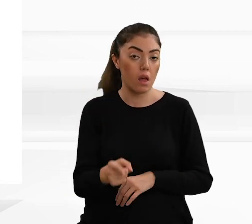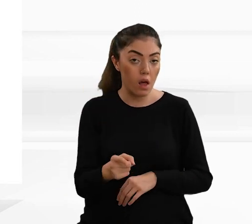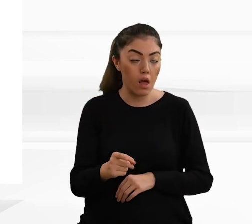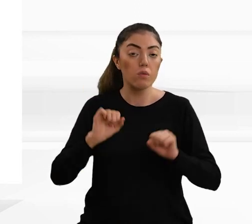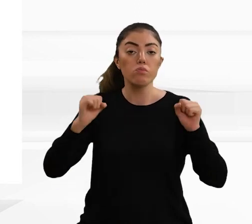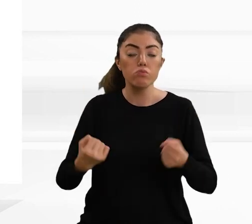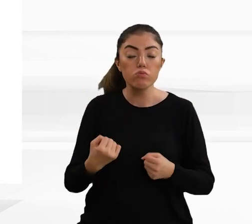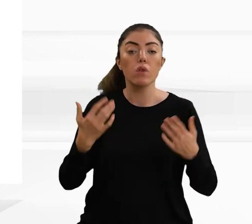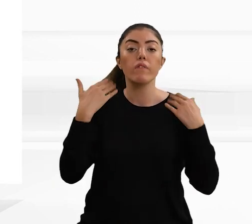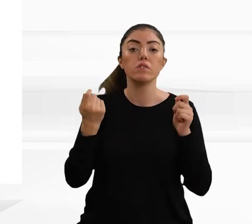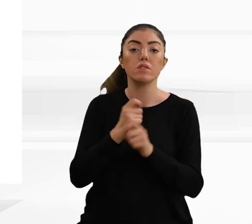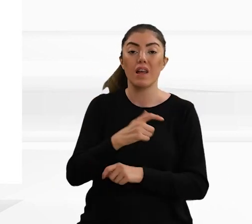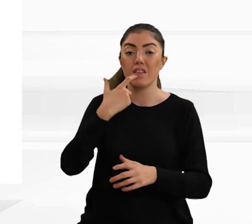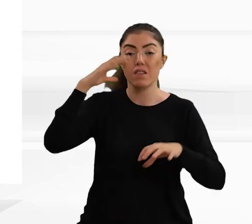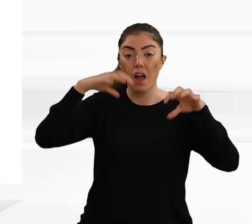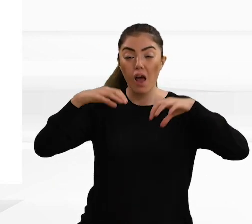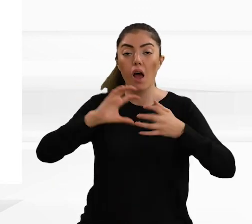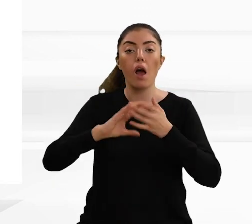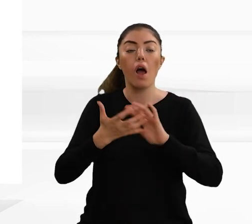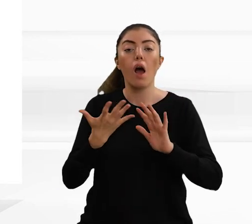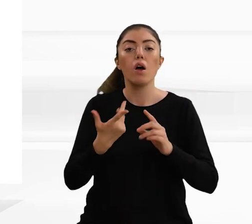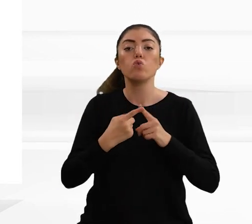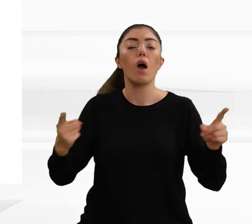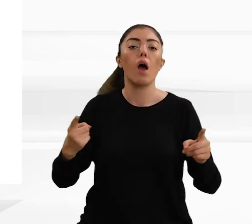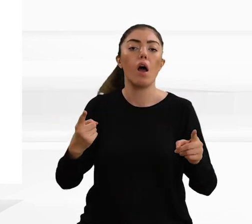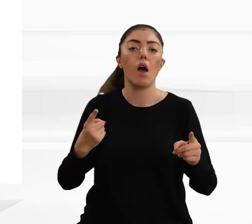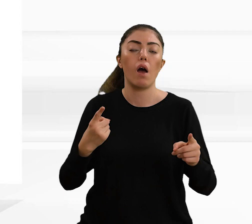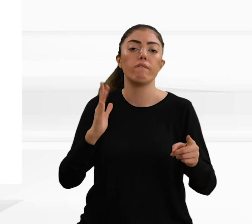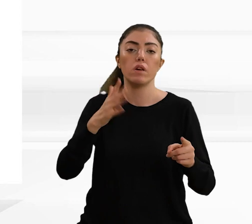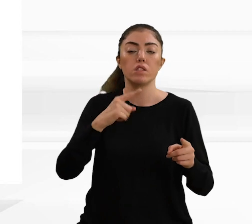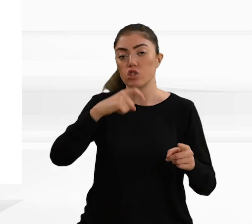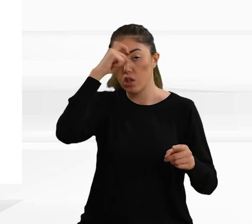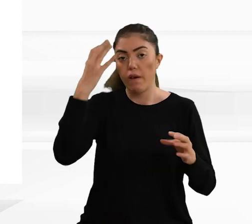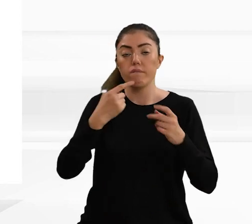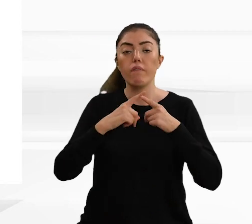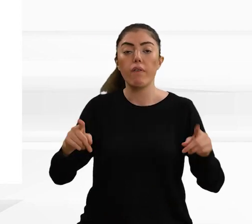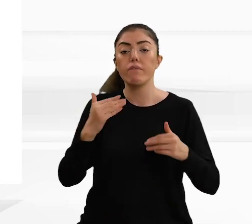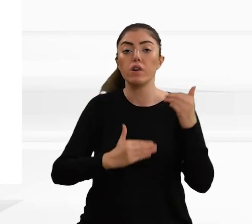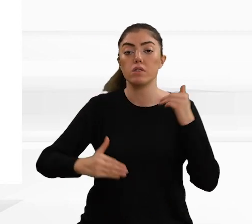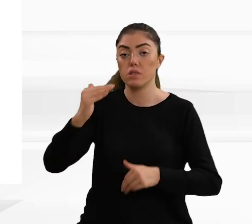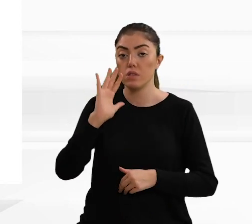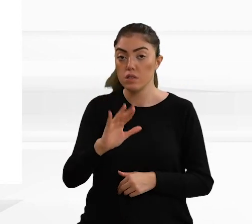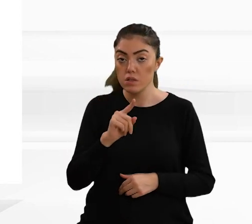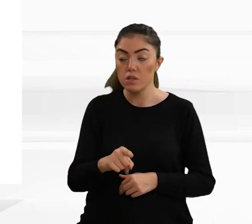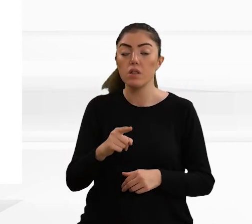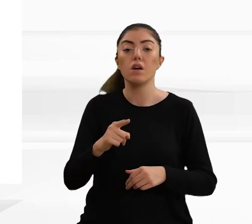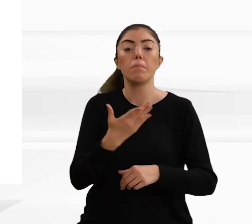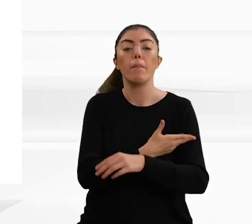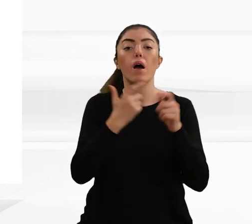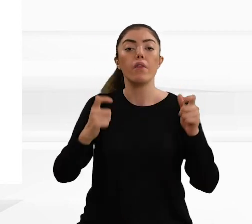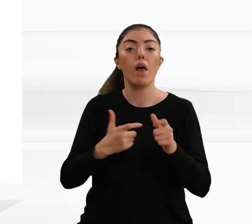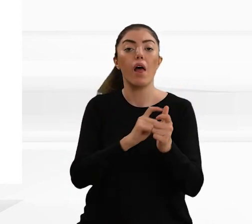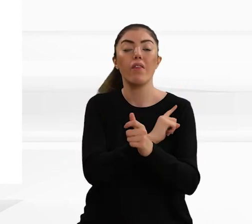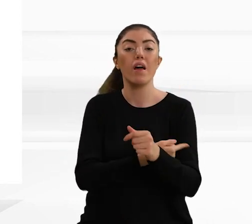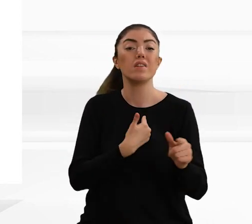Kış mevsiminde karın yerde kalma süresi uzundur sıcaklık farklarının fazla olması yörenin